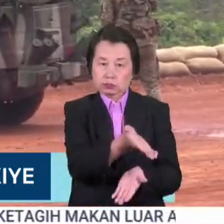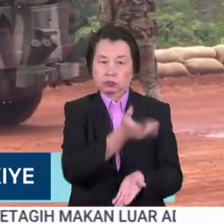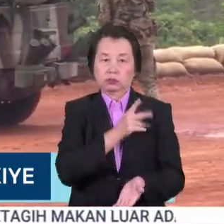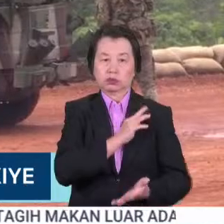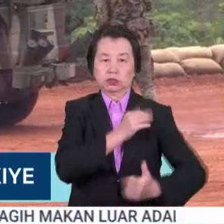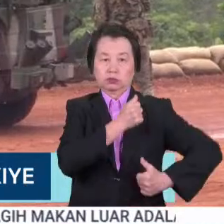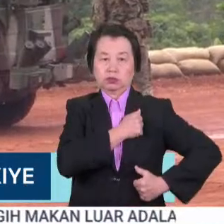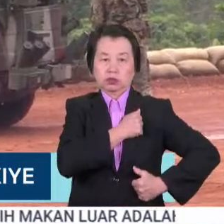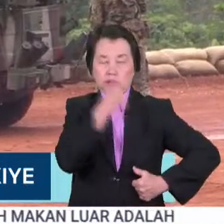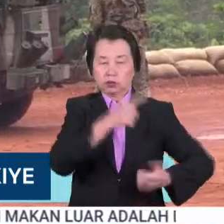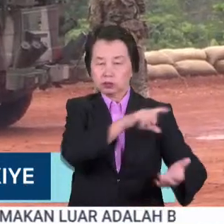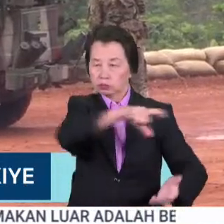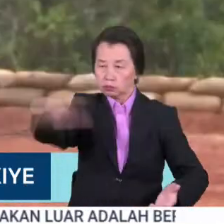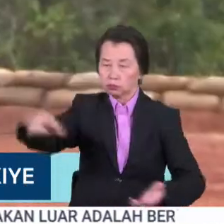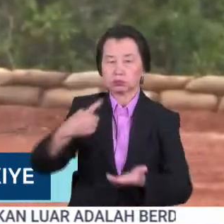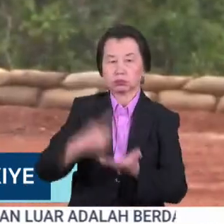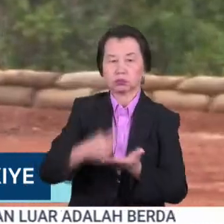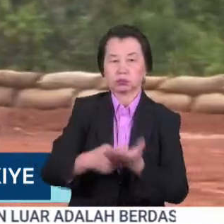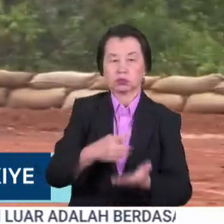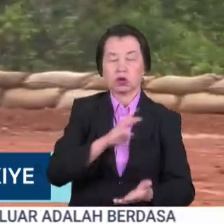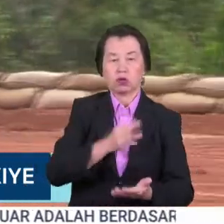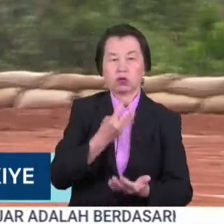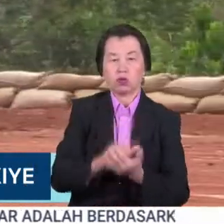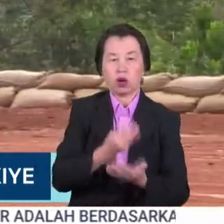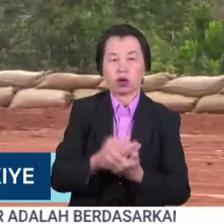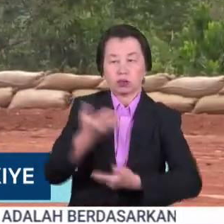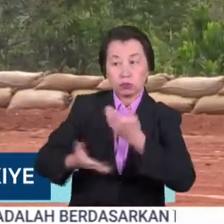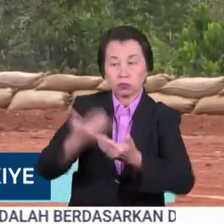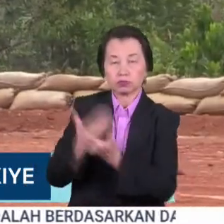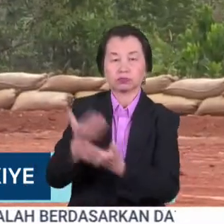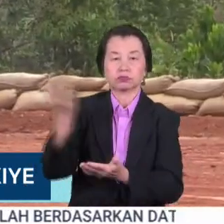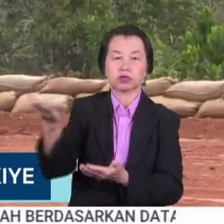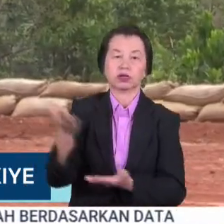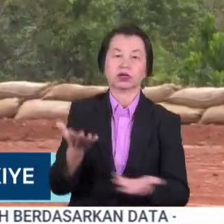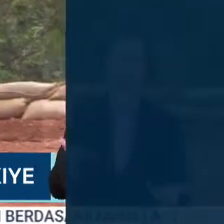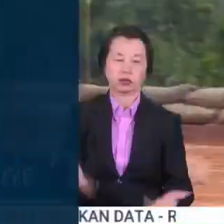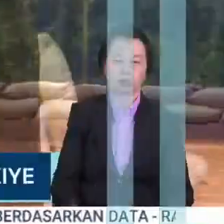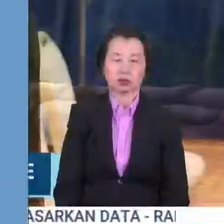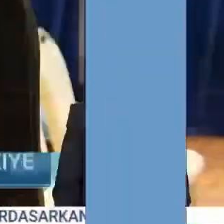Kementerian Pertahanan untuk berunding dengan Kementerian Kewangan dalam proses pembelian itu.